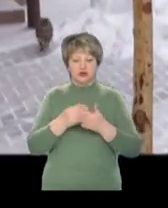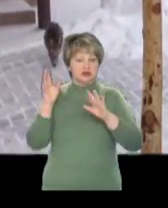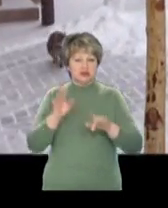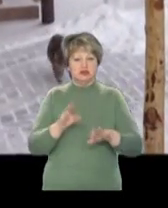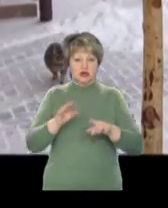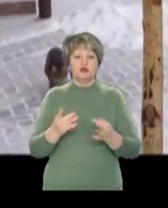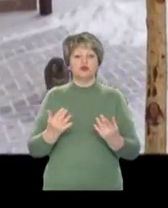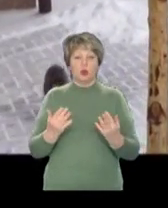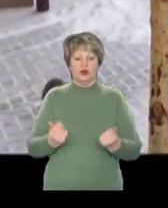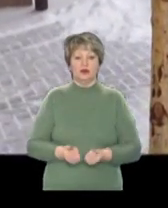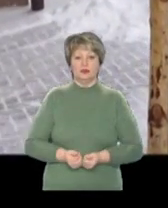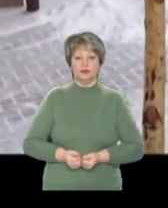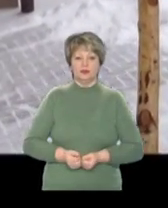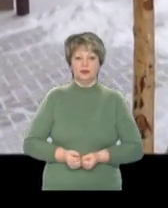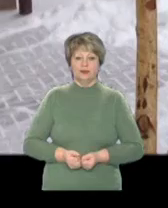насипав.